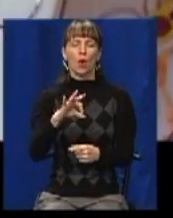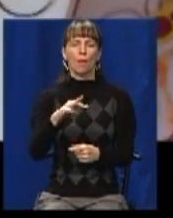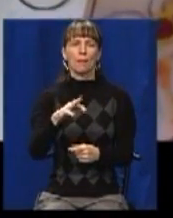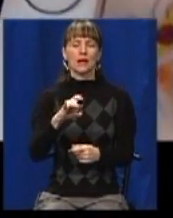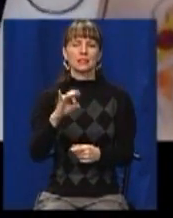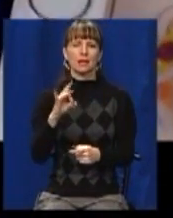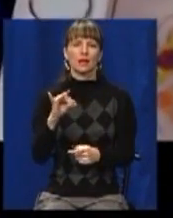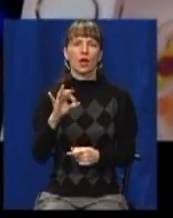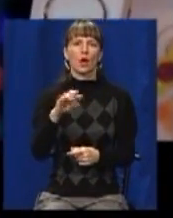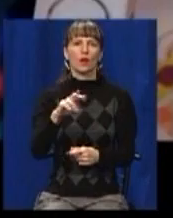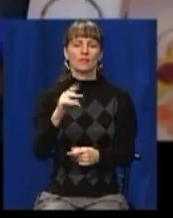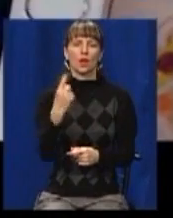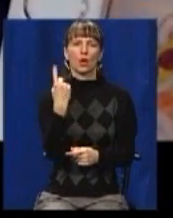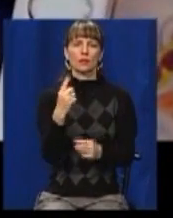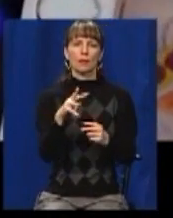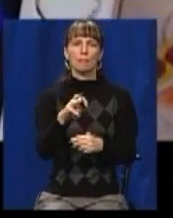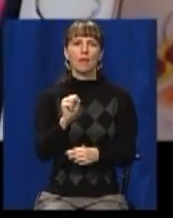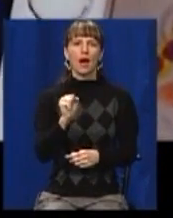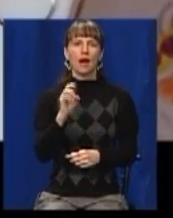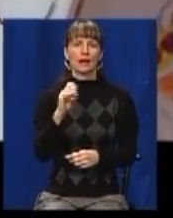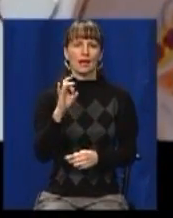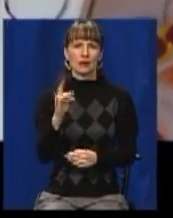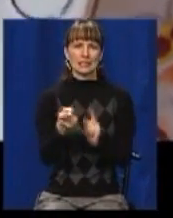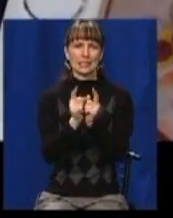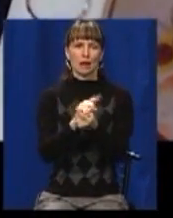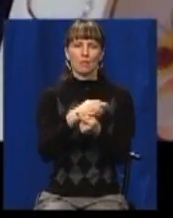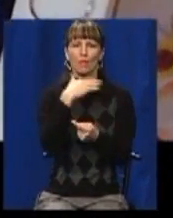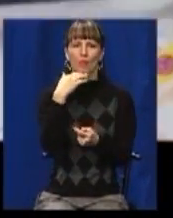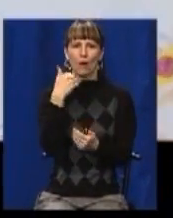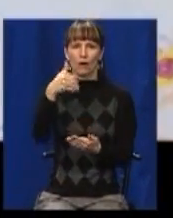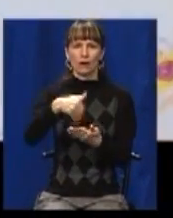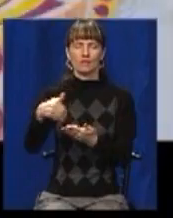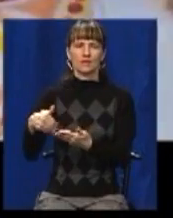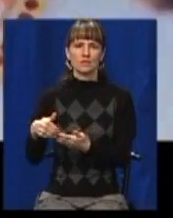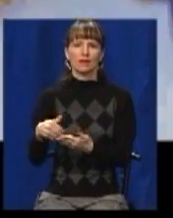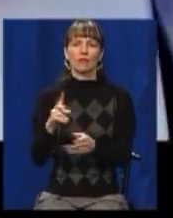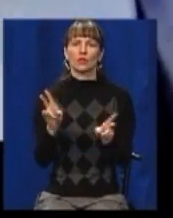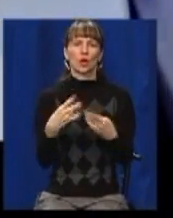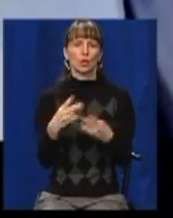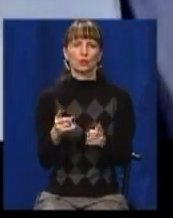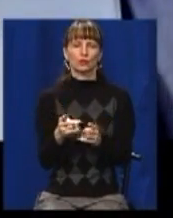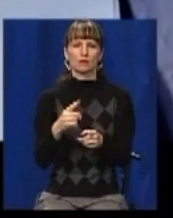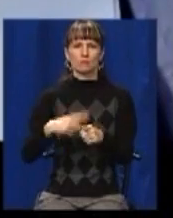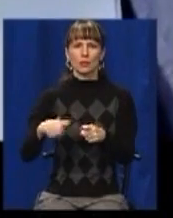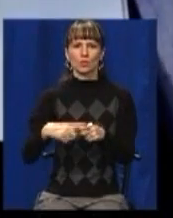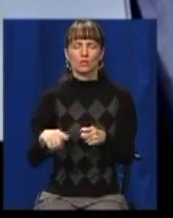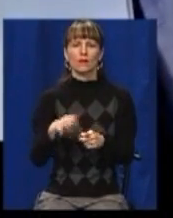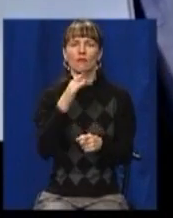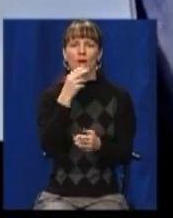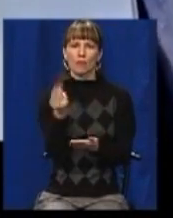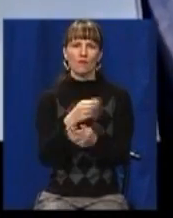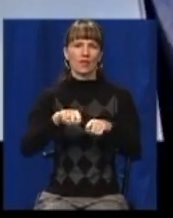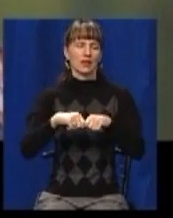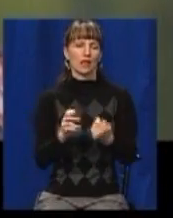Один компактний маркер замінить вам цілу купу олівців. Його не треба підточувати щоразу, та під час малювання він не